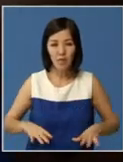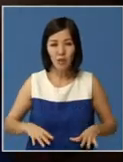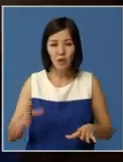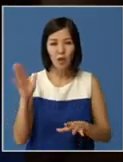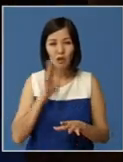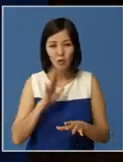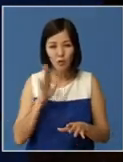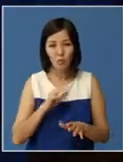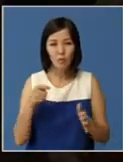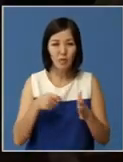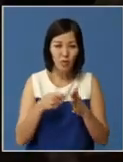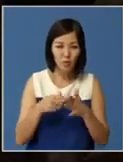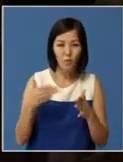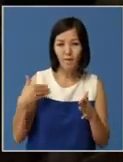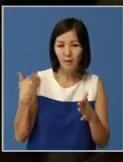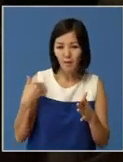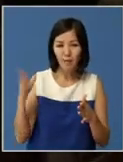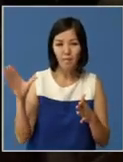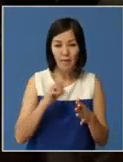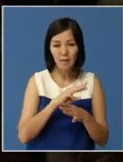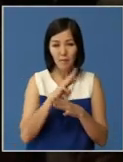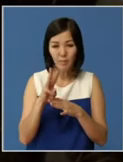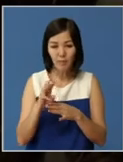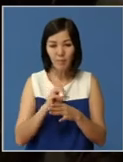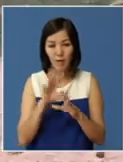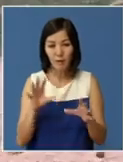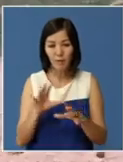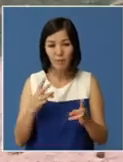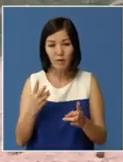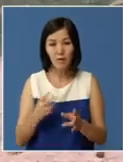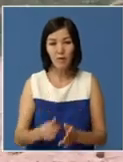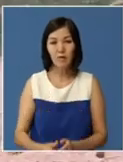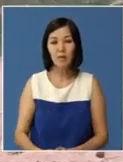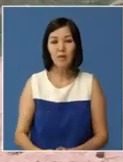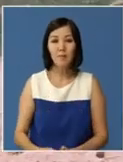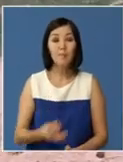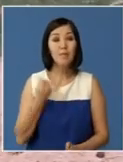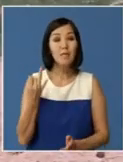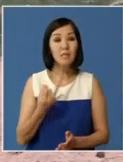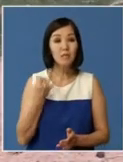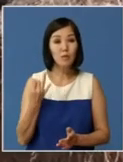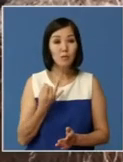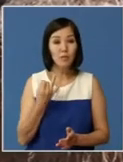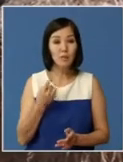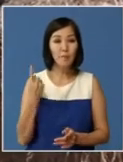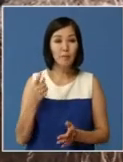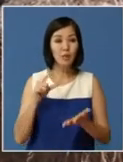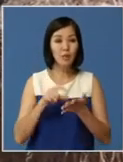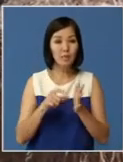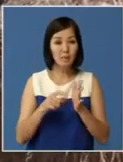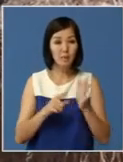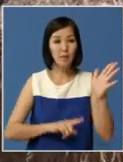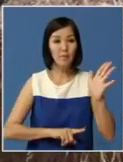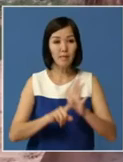дейін қадағалап отырмаса, атты бабынан тайдырып алу әп сәтте дейді. Қызығушылығым бірінші класымнан